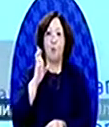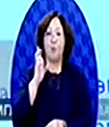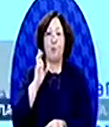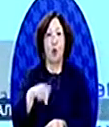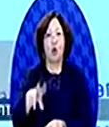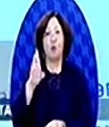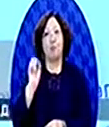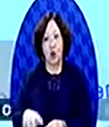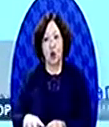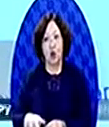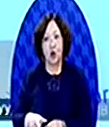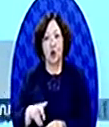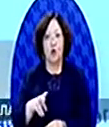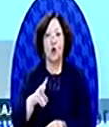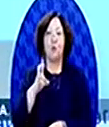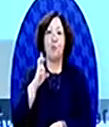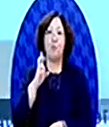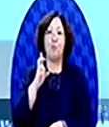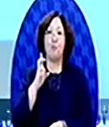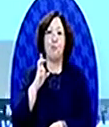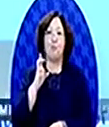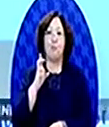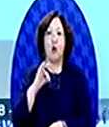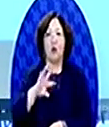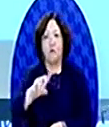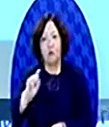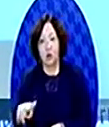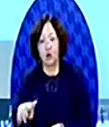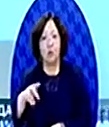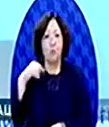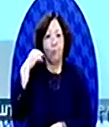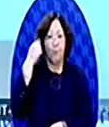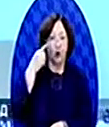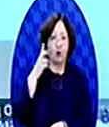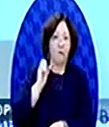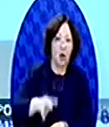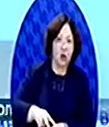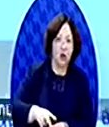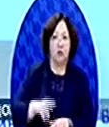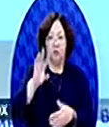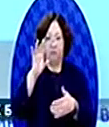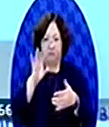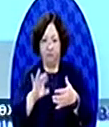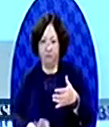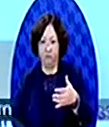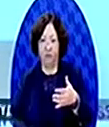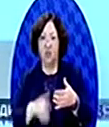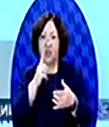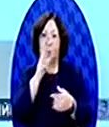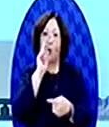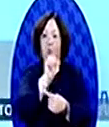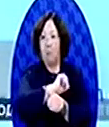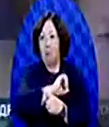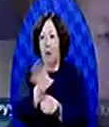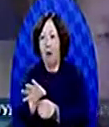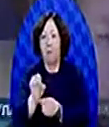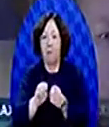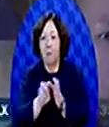болно. Эсвэл бодвол гэх мэтлэнгээр ингээд бүгдээрээ. Тэгээд дээрээс нь цаг хугацааны хувьд маш их амархан болчихж